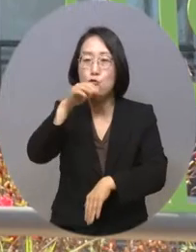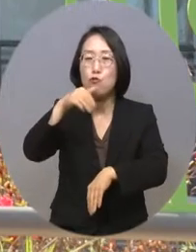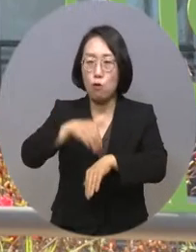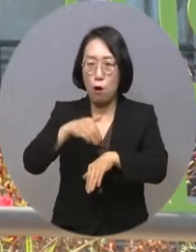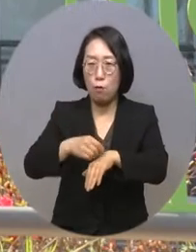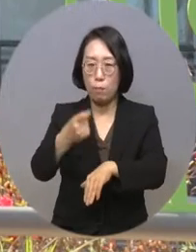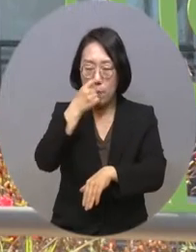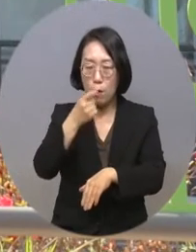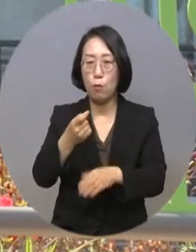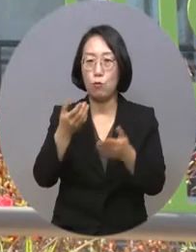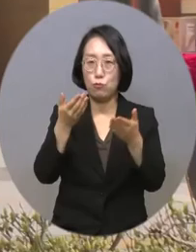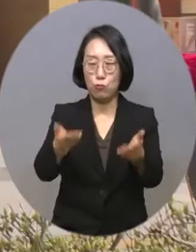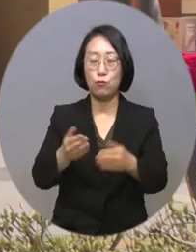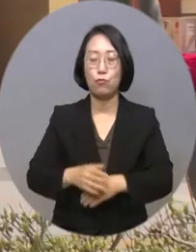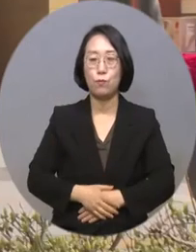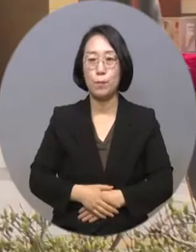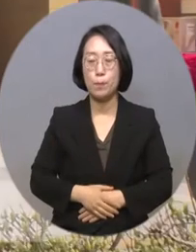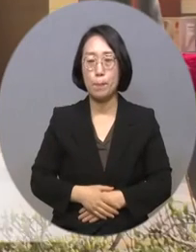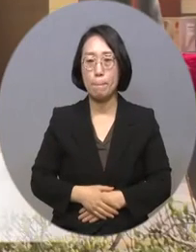기회를 제공합니다.